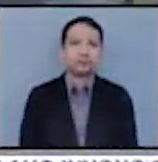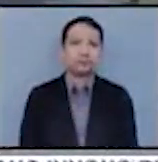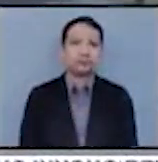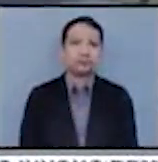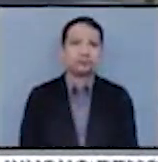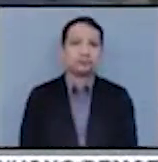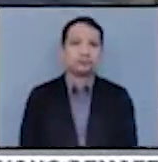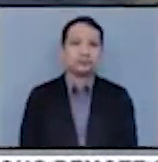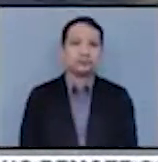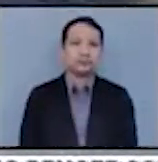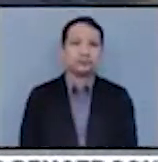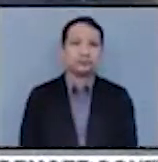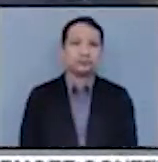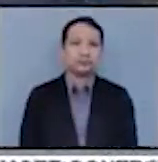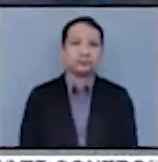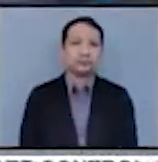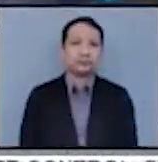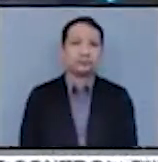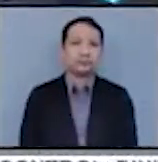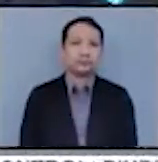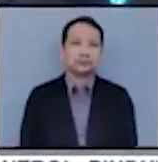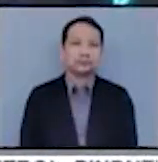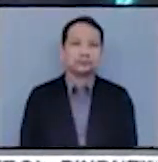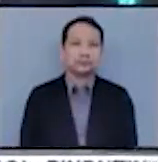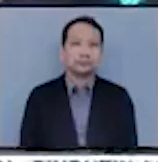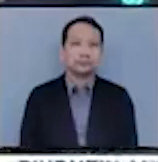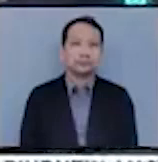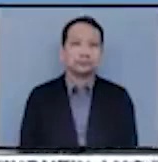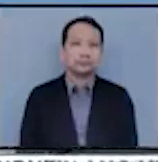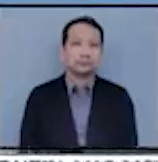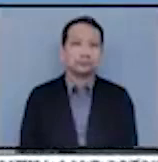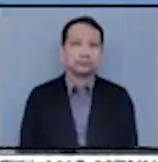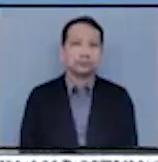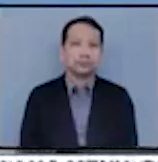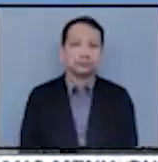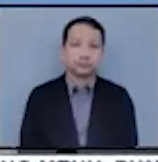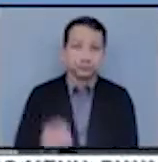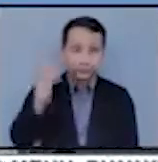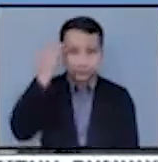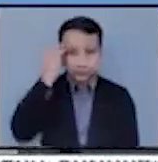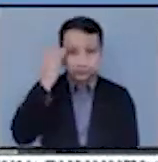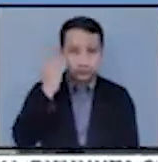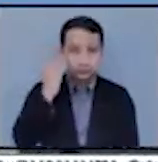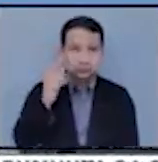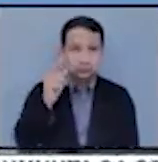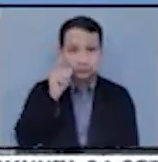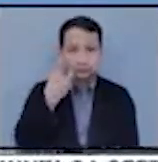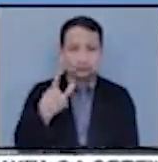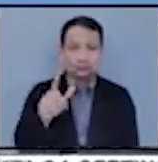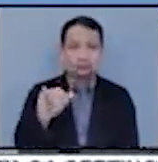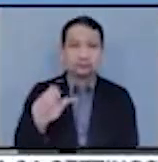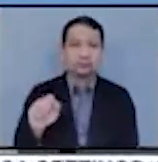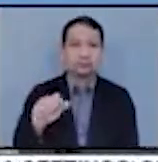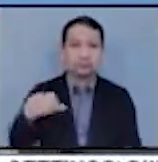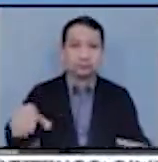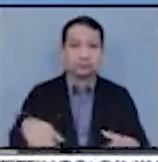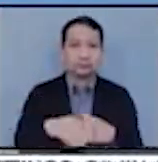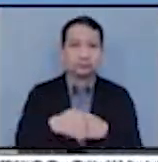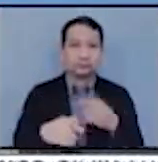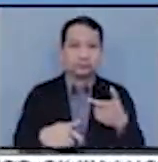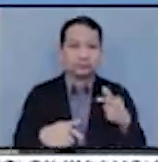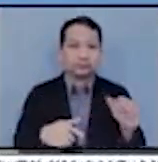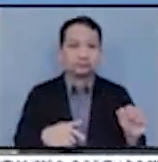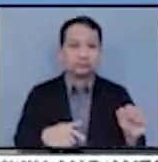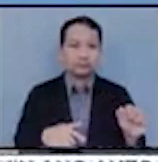Para sa uling showbiz chika natin ngayong araw, Korean star Lee Seun Gi magpapakasal na sa girlfriend na si Lee Dain